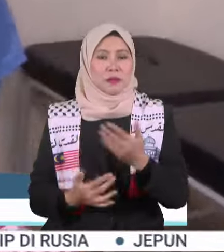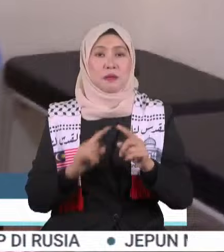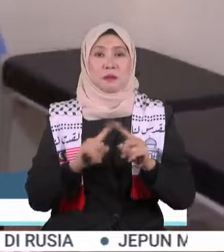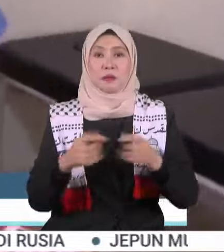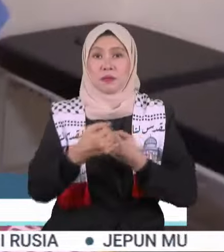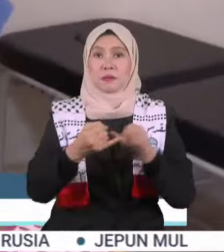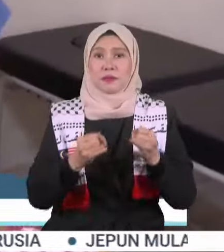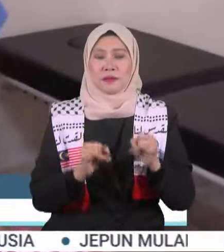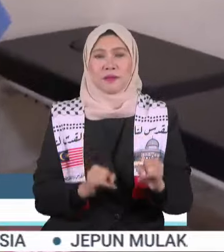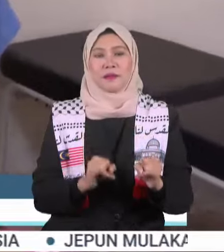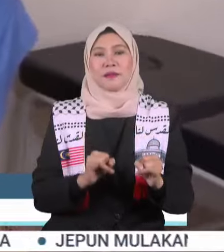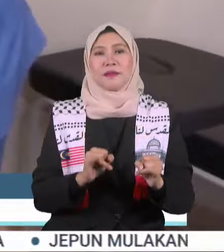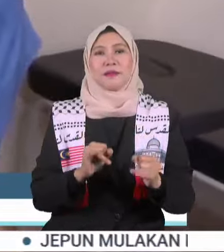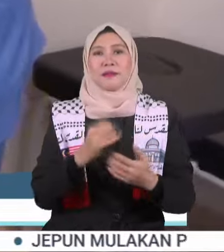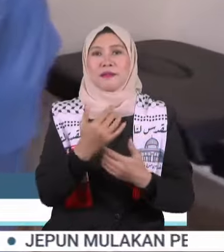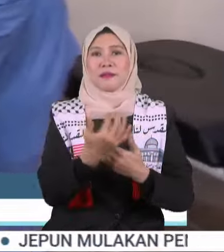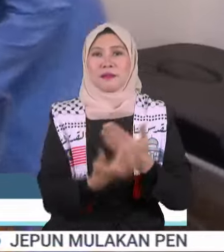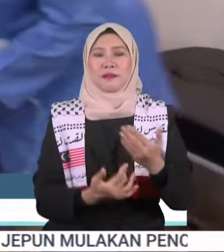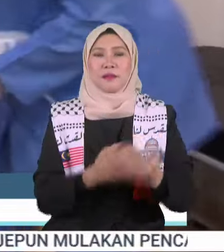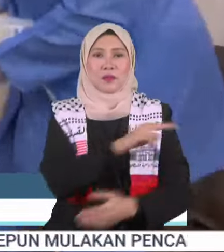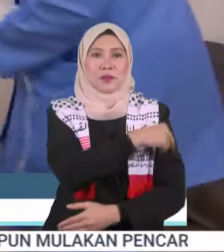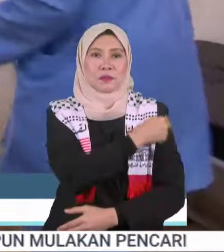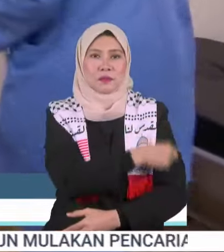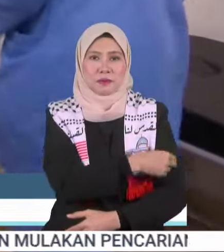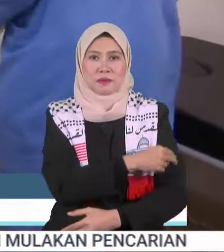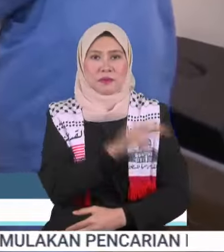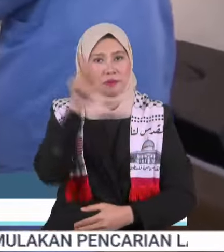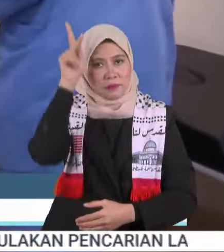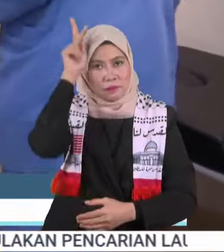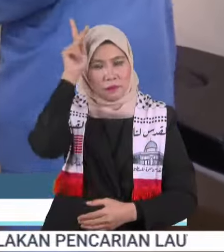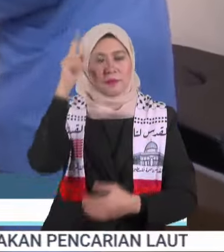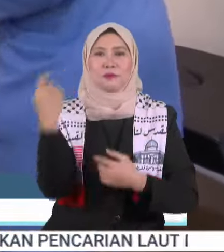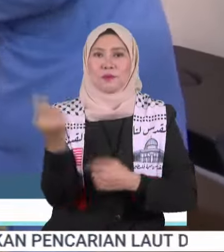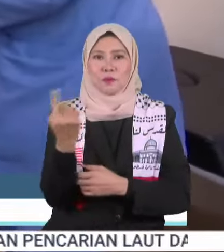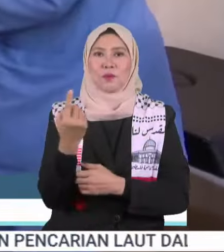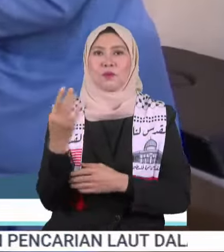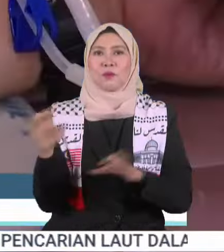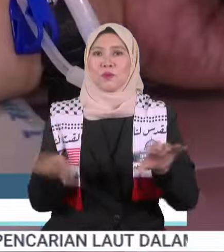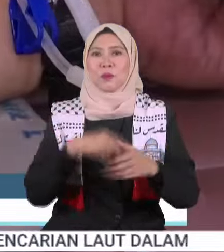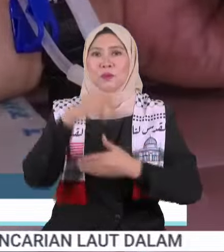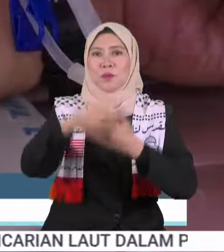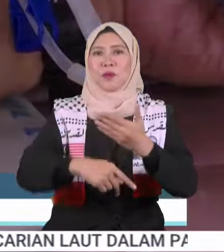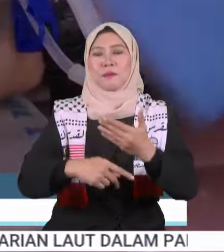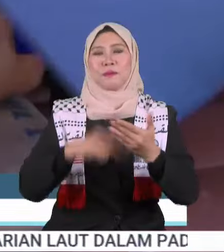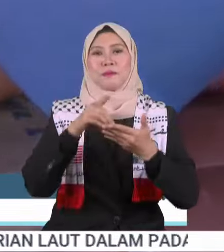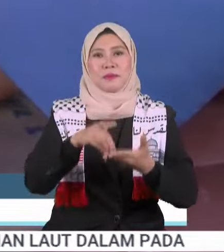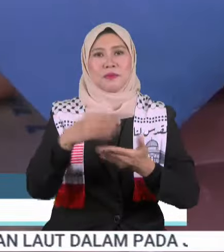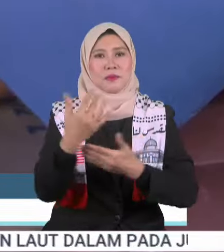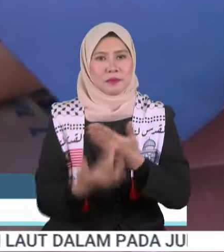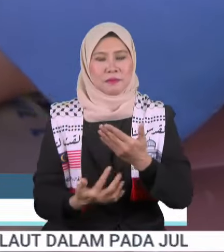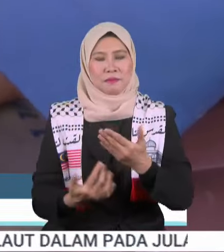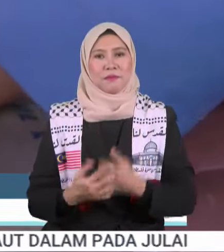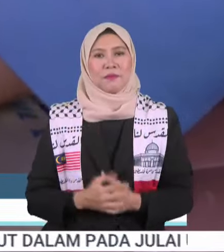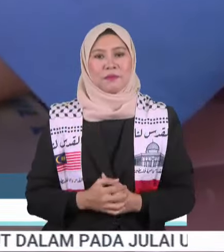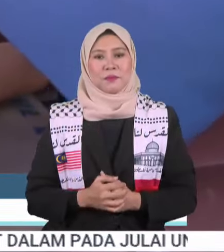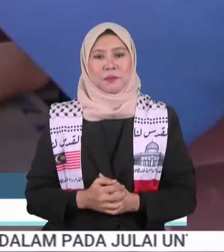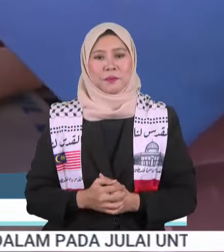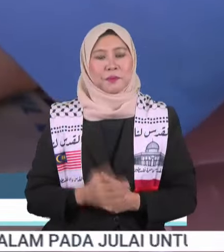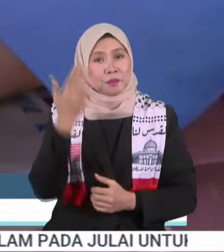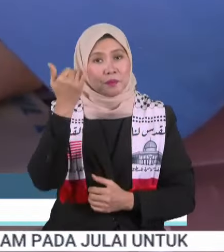Jabatan Transfusi Darah Hospital Raja Perempuan Zainab II sentiasa melaksanakan program menderma darah. Keperluan itu